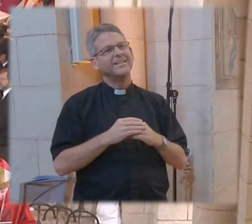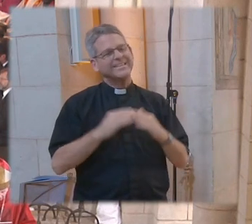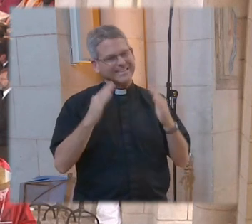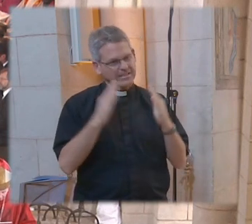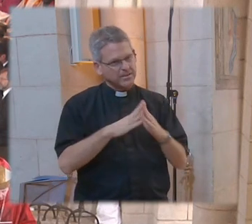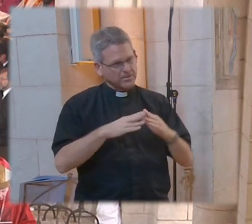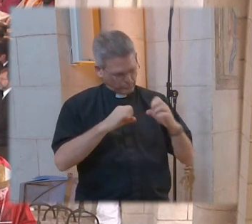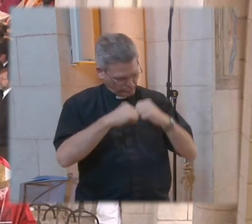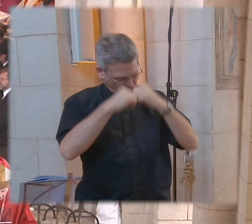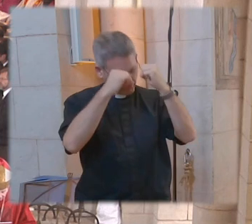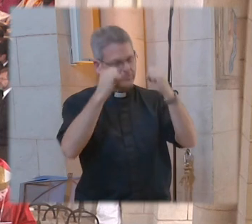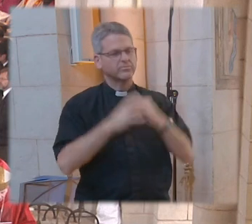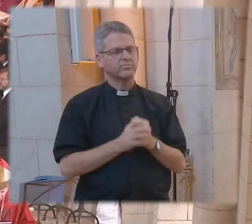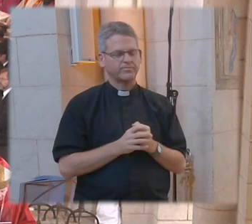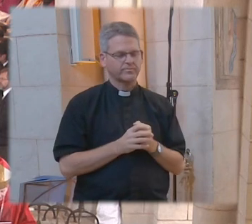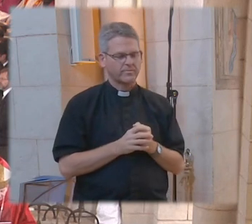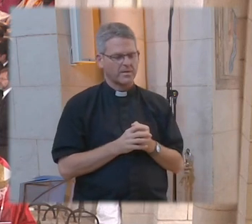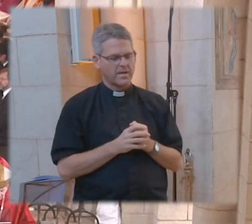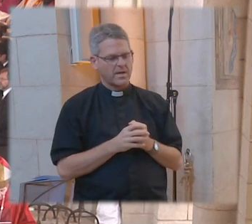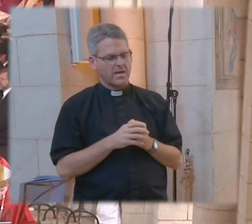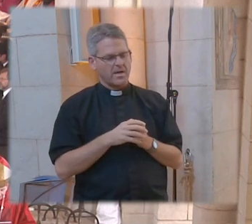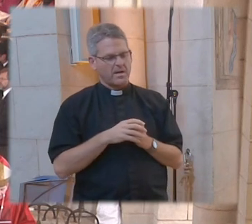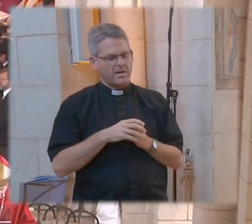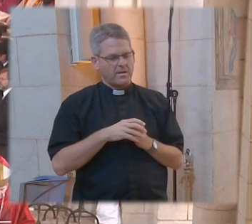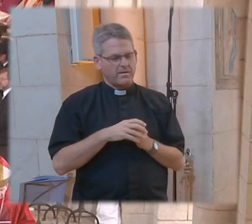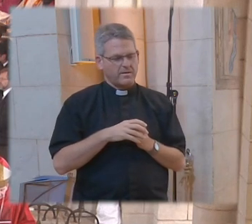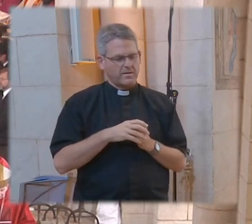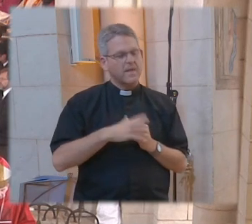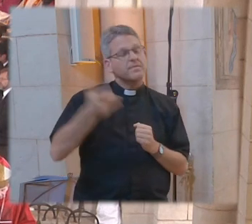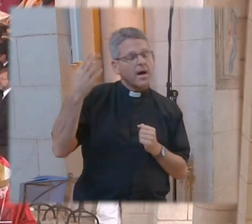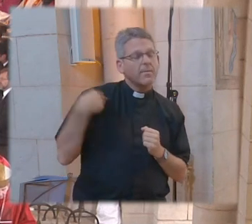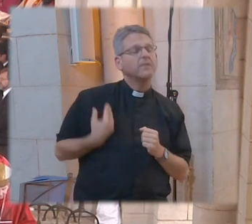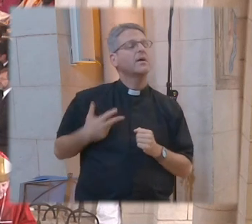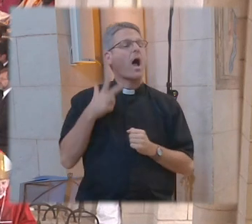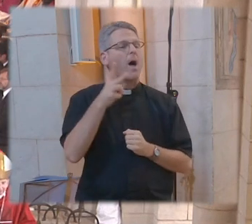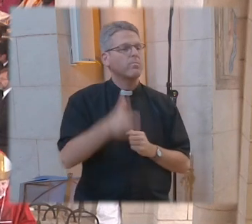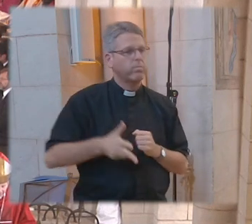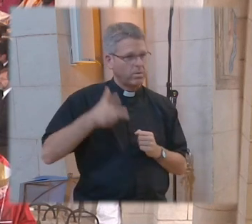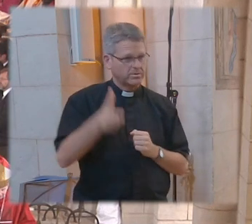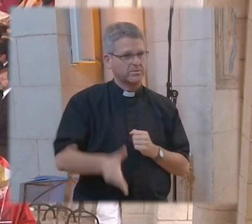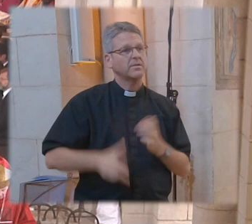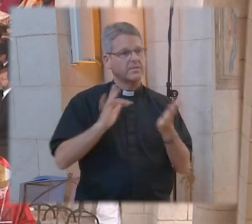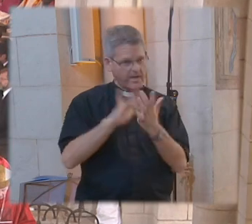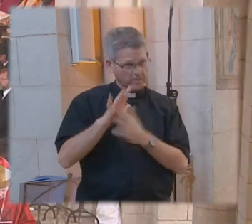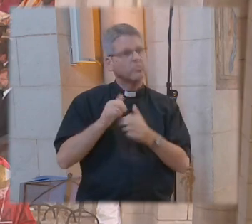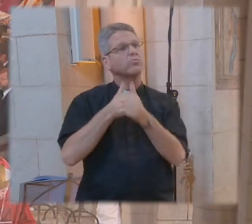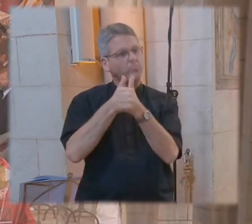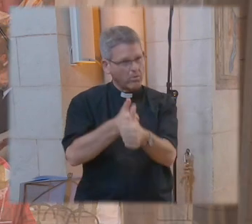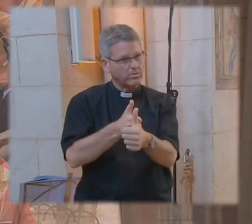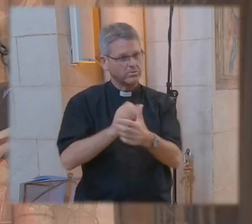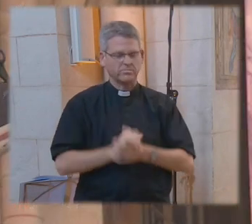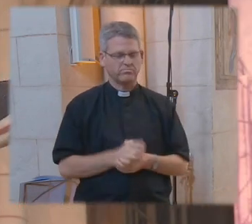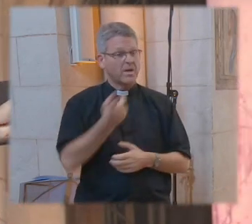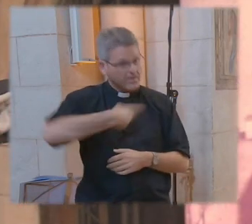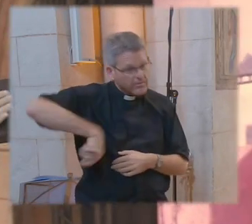Kirchenkonstitution, das Martyrium, das den Jünger dem Meister in der freien Annahme des Todes für das Heil der Welt ähnlich macht